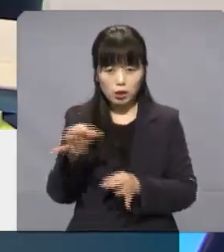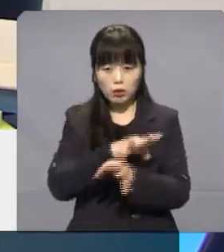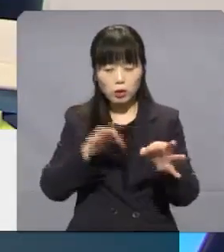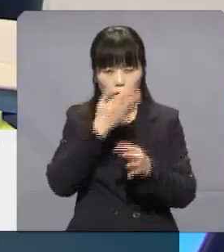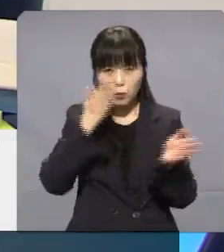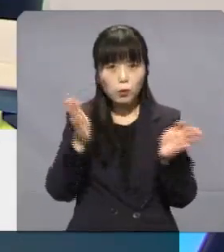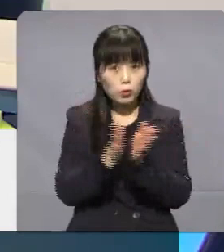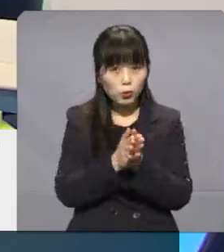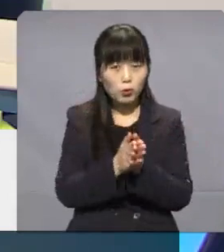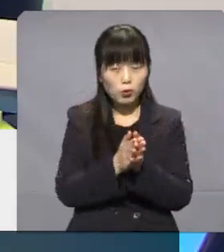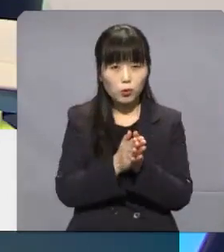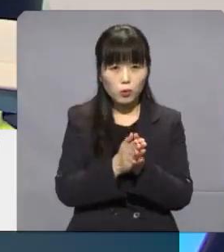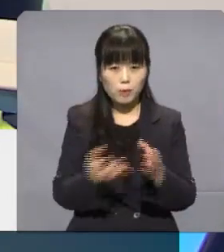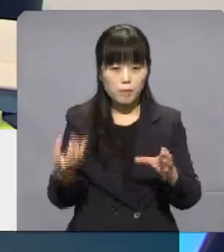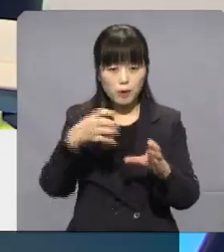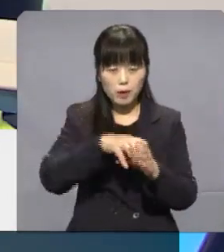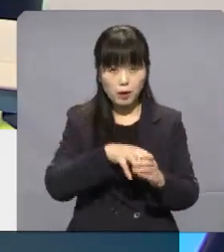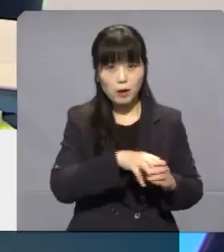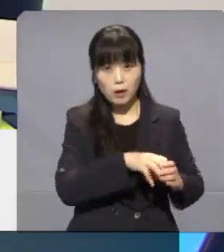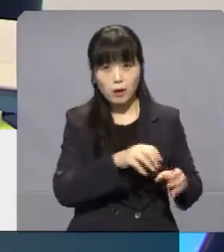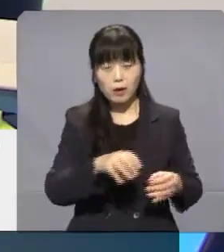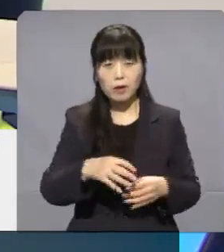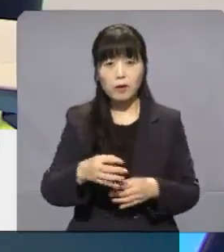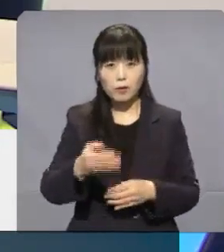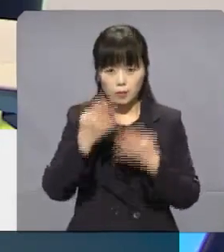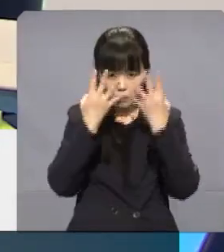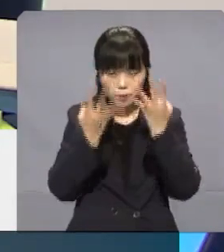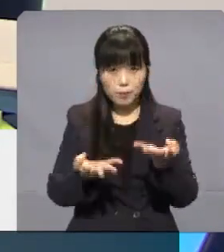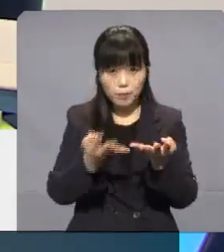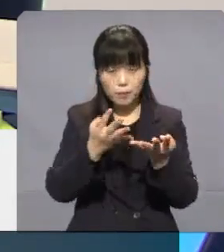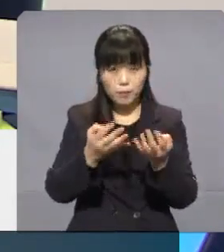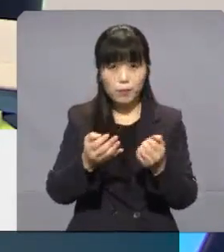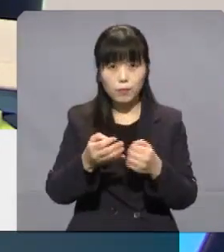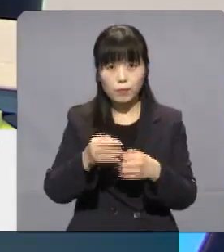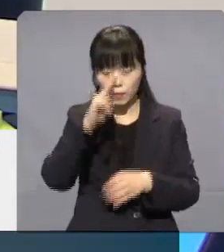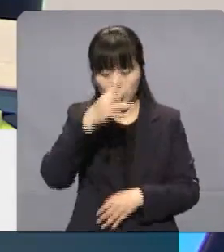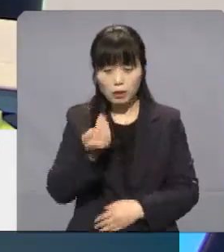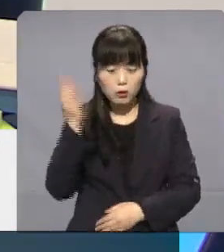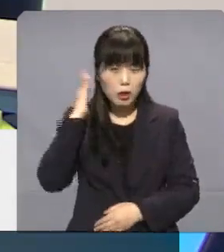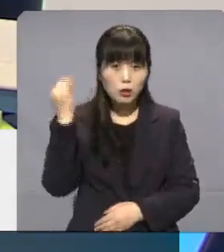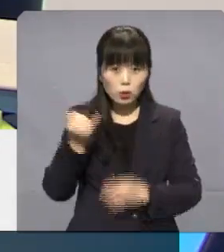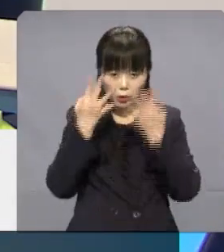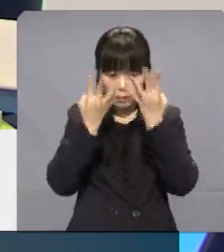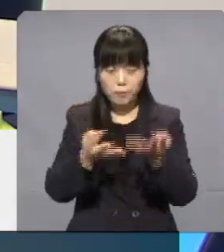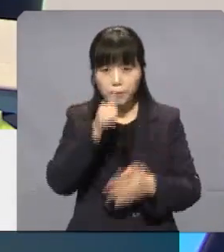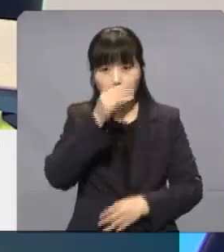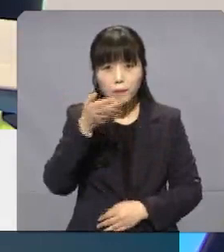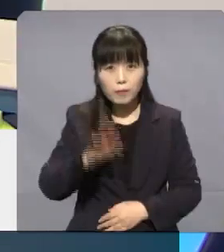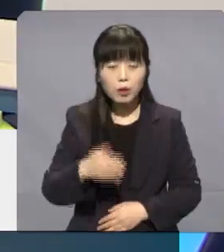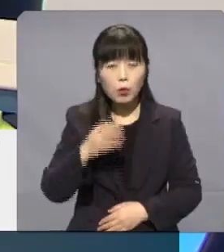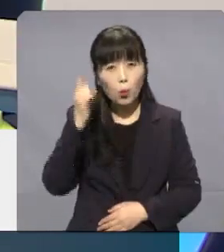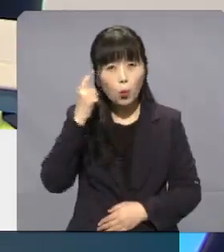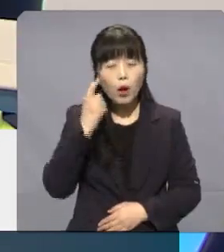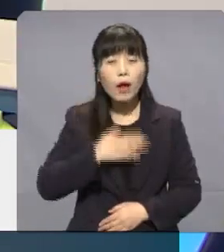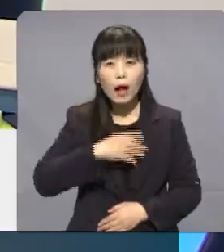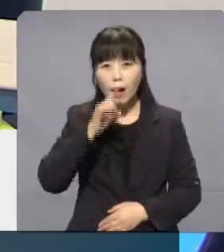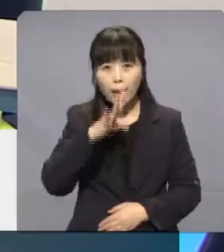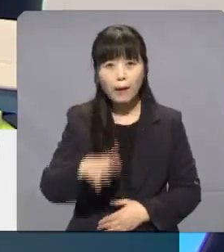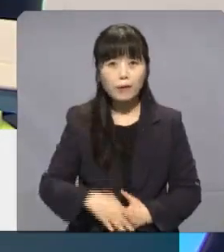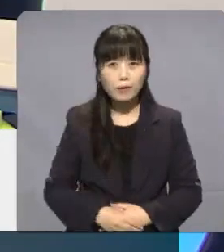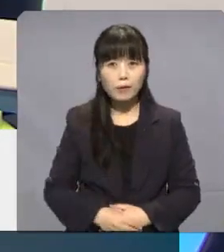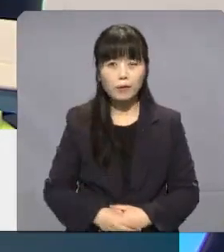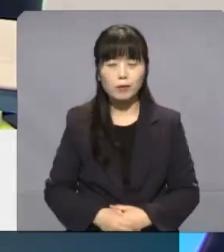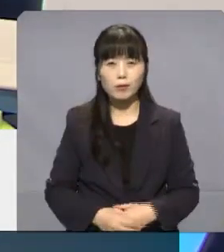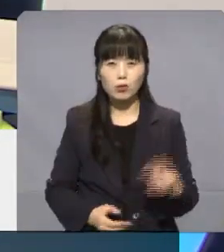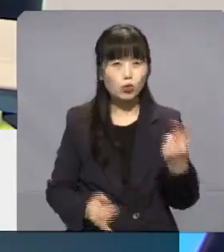공동체 등등 공범으로 엮여서 수감이 됐는데 박전 대통령 사면이 되지 않았느냐? 근데 왜 나는 안 되느냐? 근데 두 분이 같을